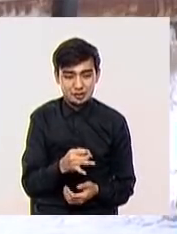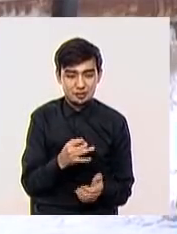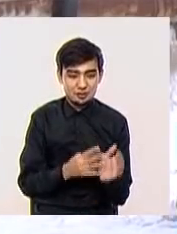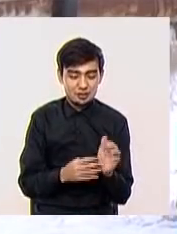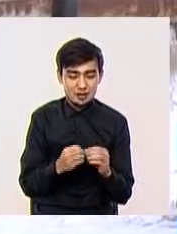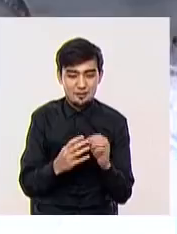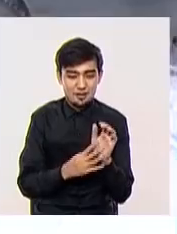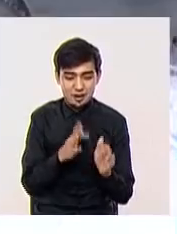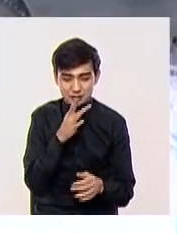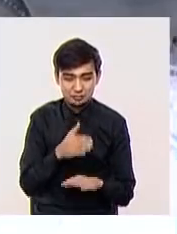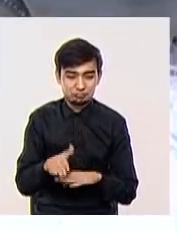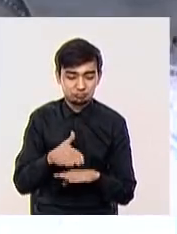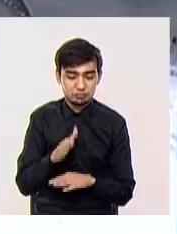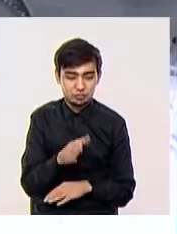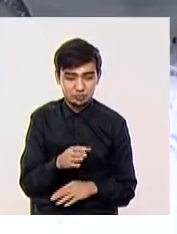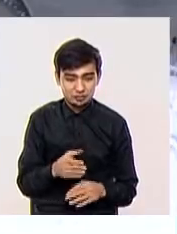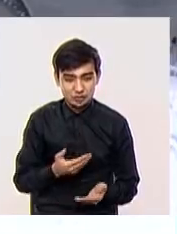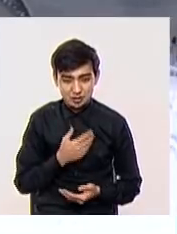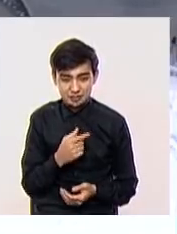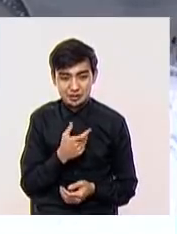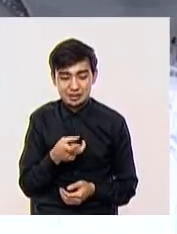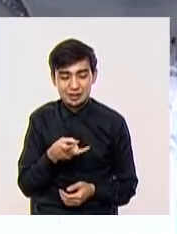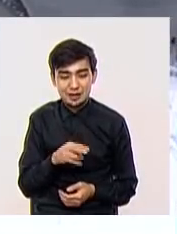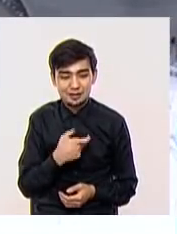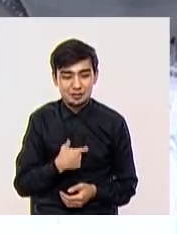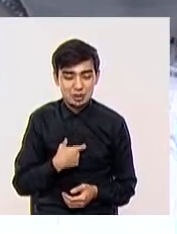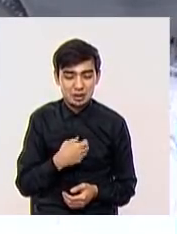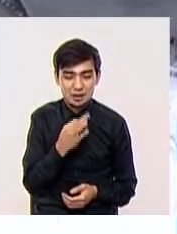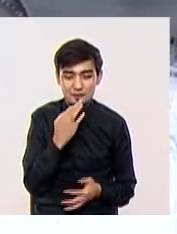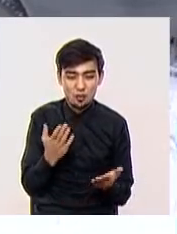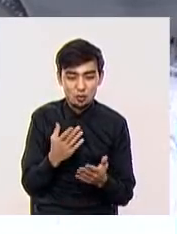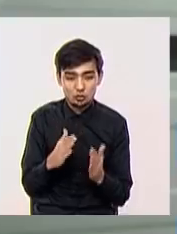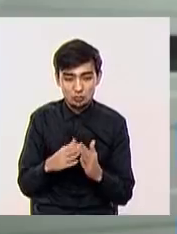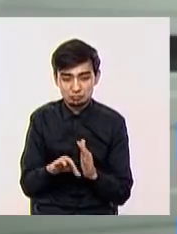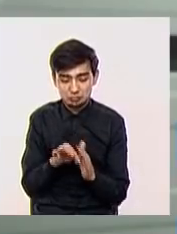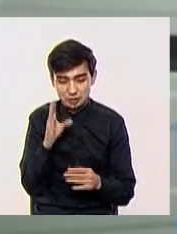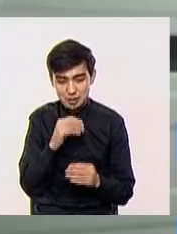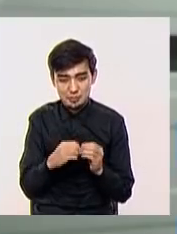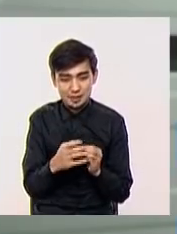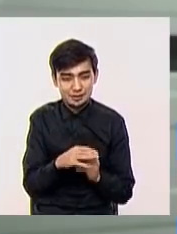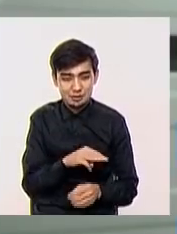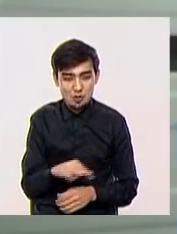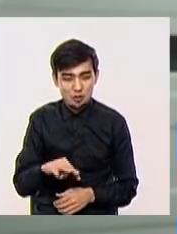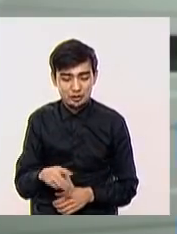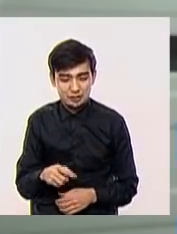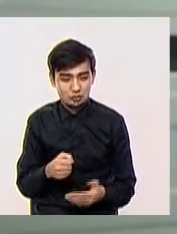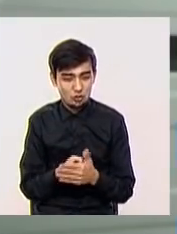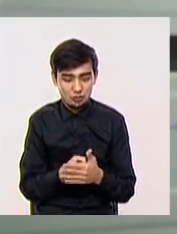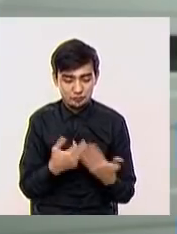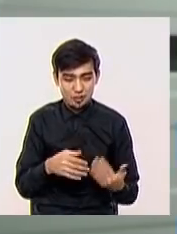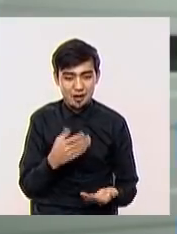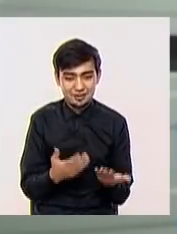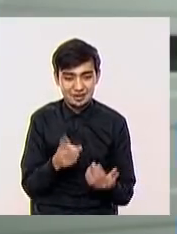19 лет. Они сами будут искать подходящее жилье. Максимальный заем – 15 миллионов тенге. Если квартира дороже,